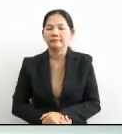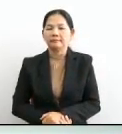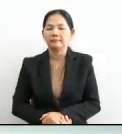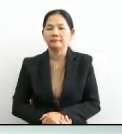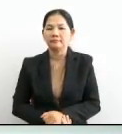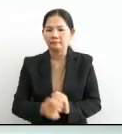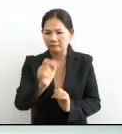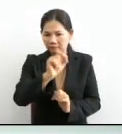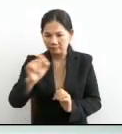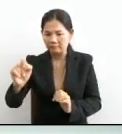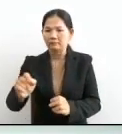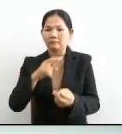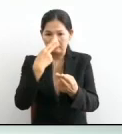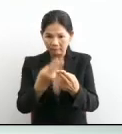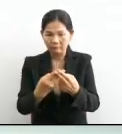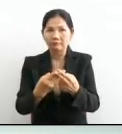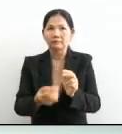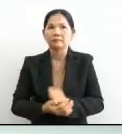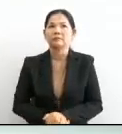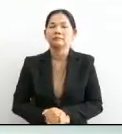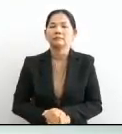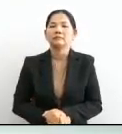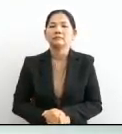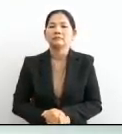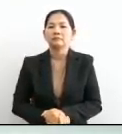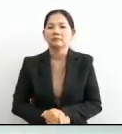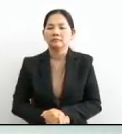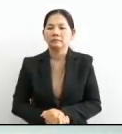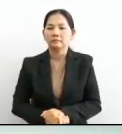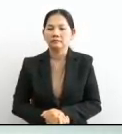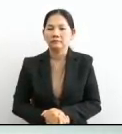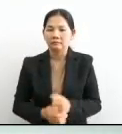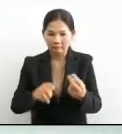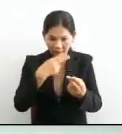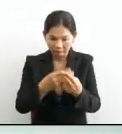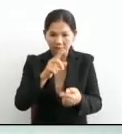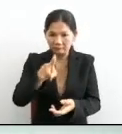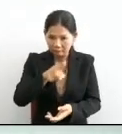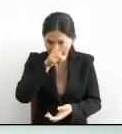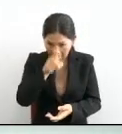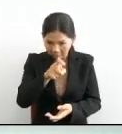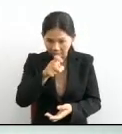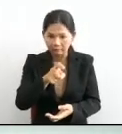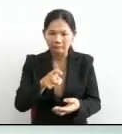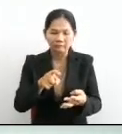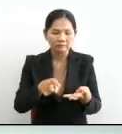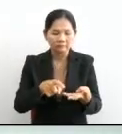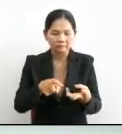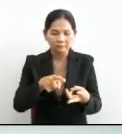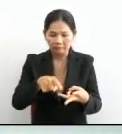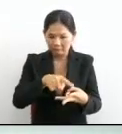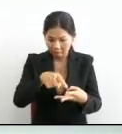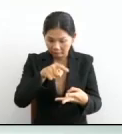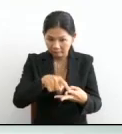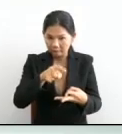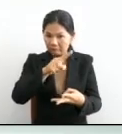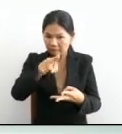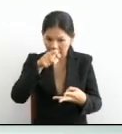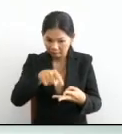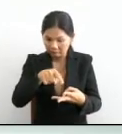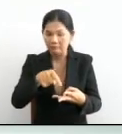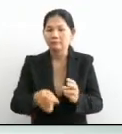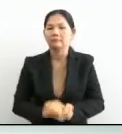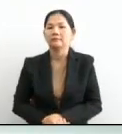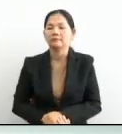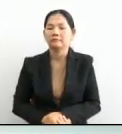cứ con sơ xê chấm lái ní cứ dướng chẳng chlai nâng xùm nua tim mùi chẳng ạ khả nê chẳng